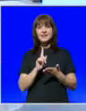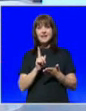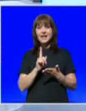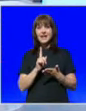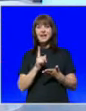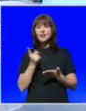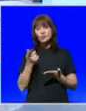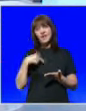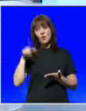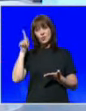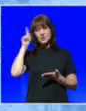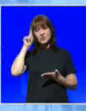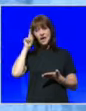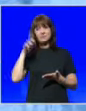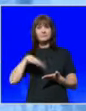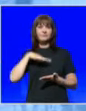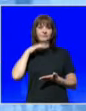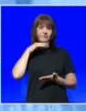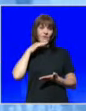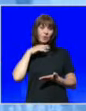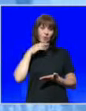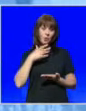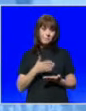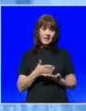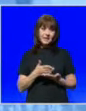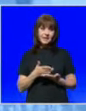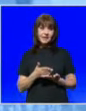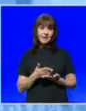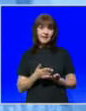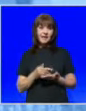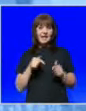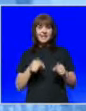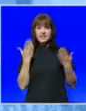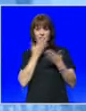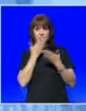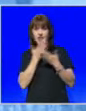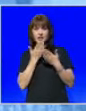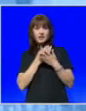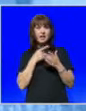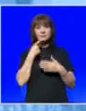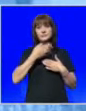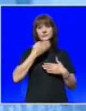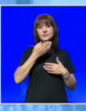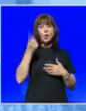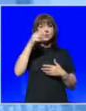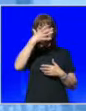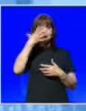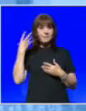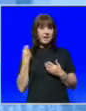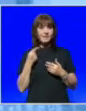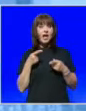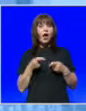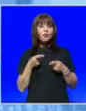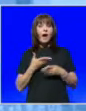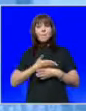добре от опита и в други страни, че не е така близка цел, не е близка задача. Това е един